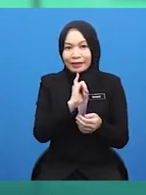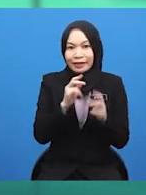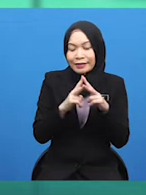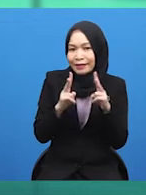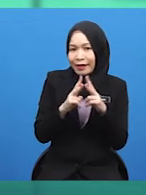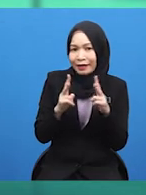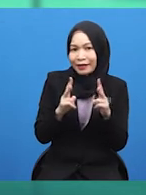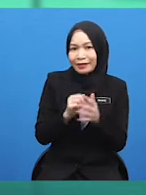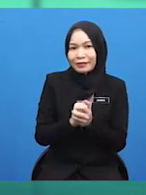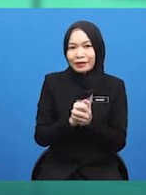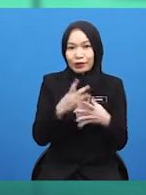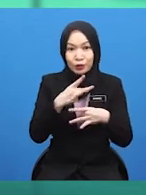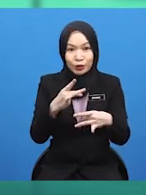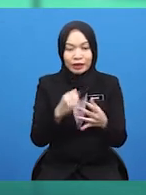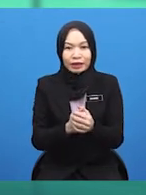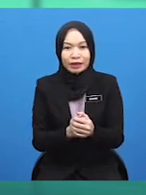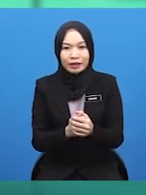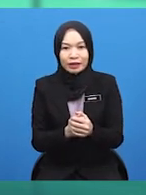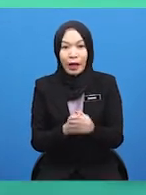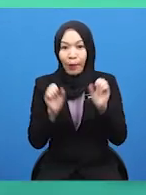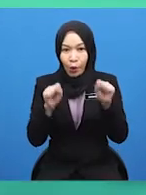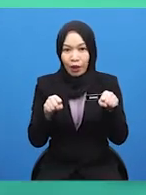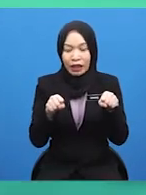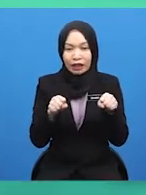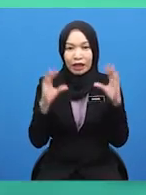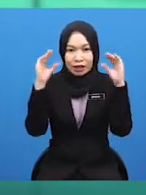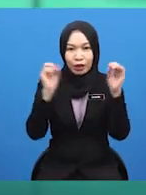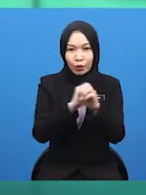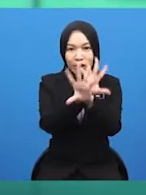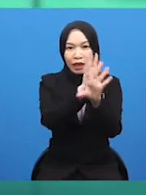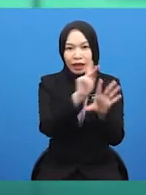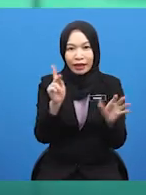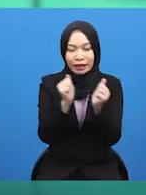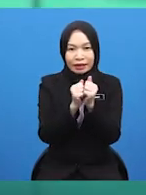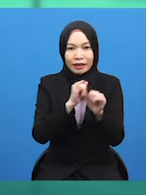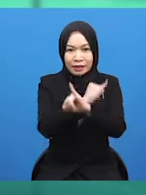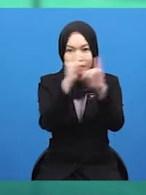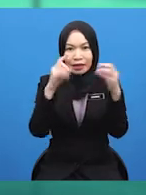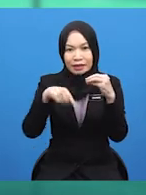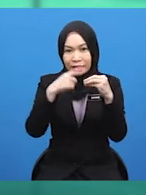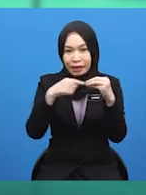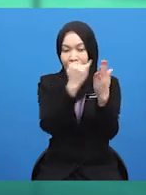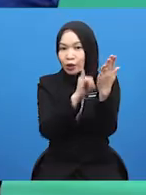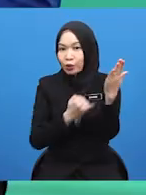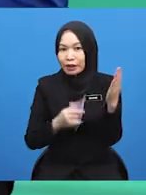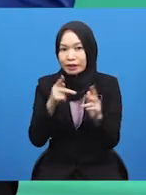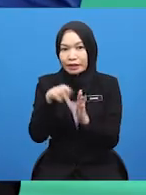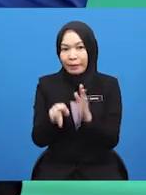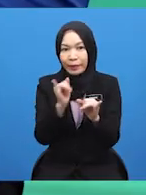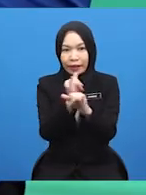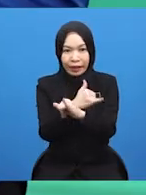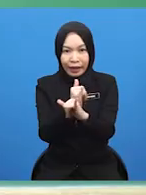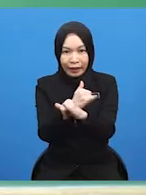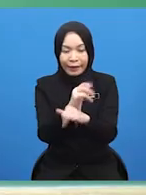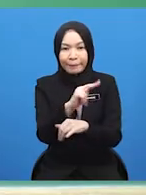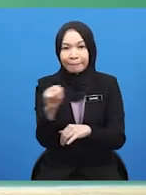cikgu pada hari ini. Boleh tak cikgu terangkan dengan lebih terperinci tentang lukisan pengkaryaan? Boleh cikgu